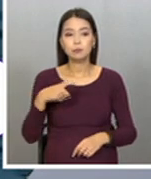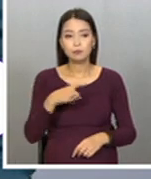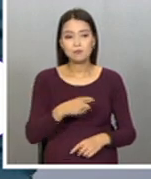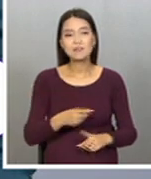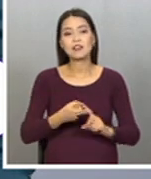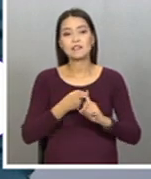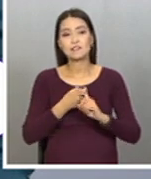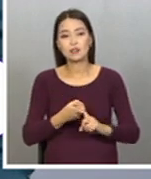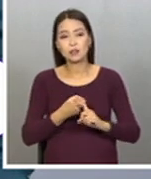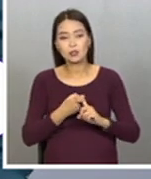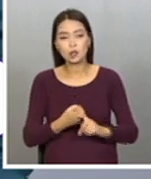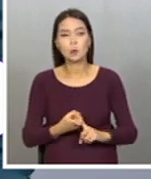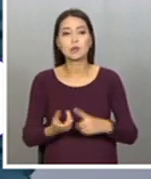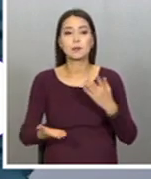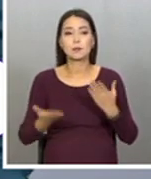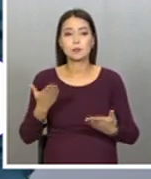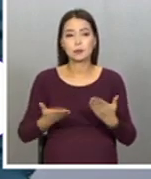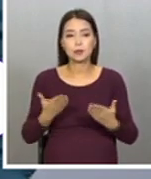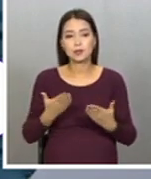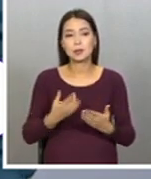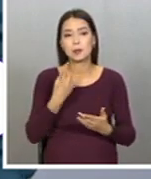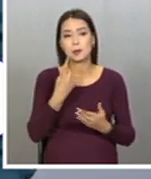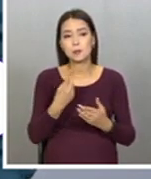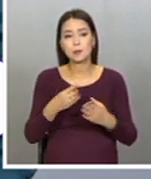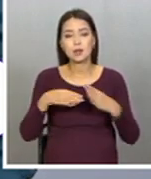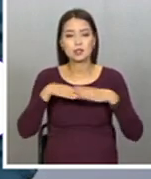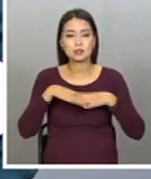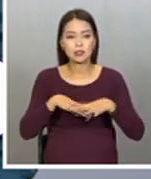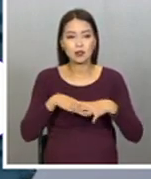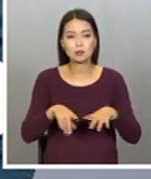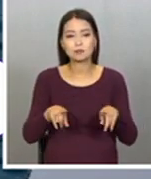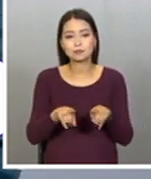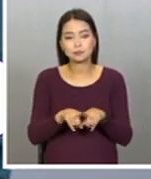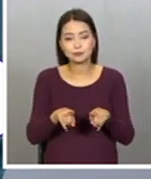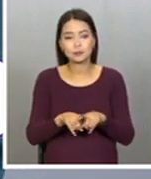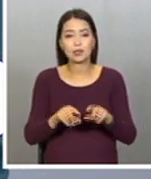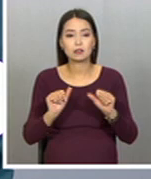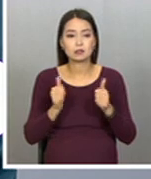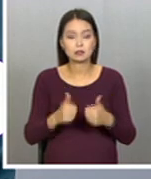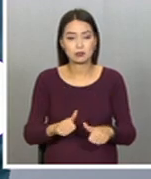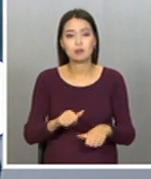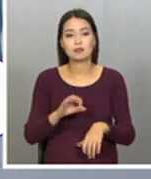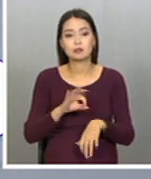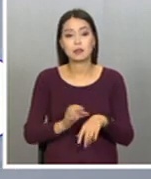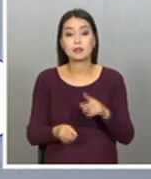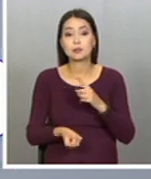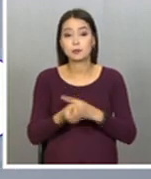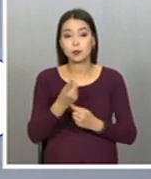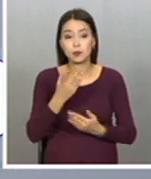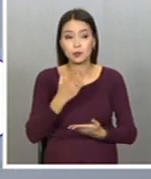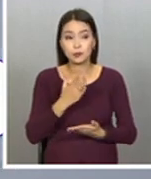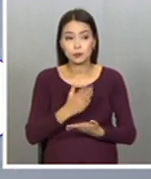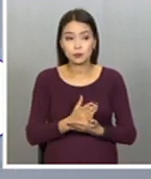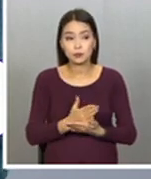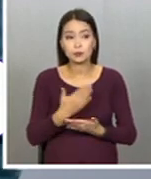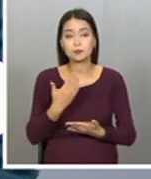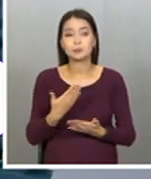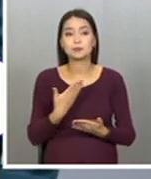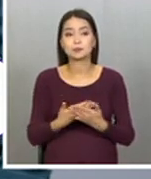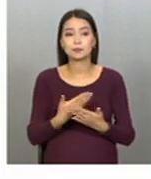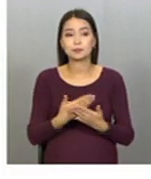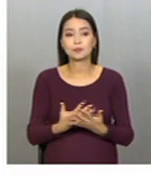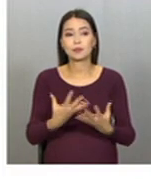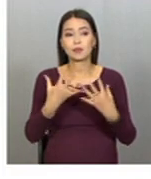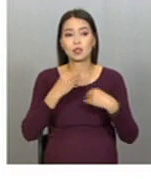вирустар, немесе бір жасушалы ағзалар арқылы таралады. Олар тыныш жолдар арқылы,